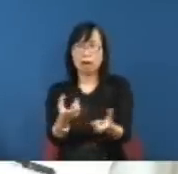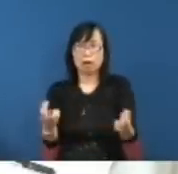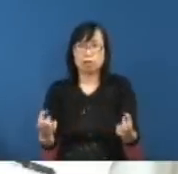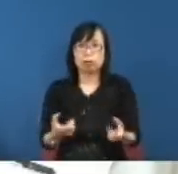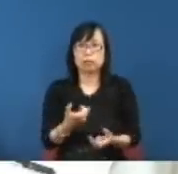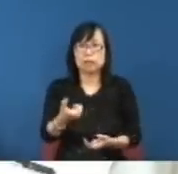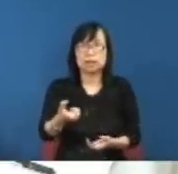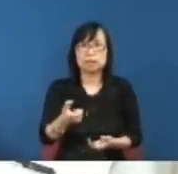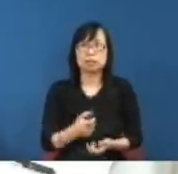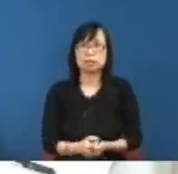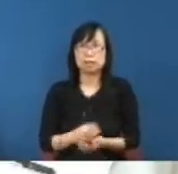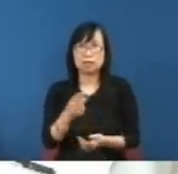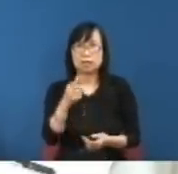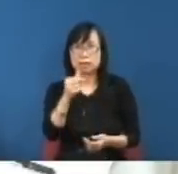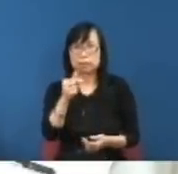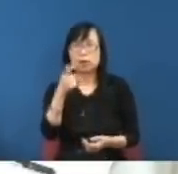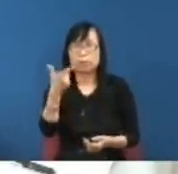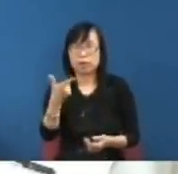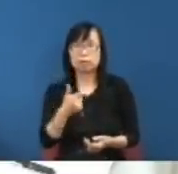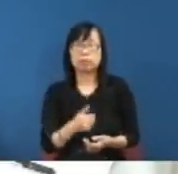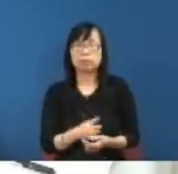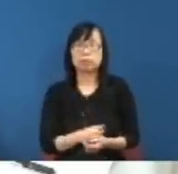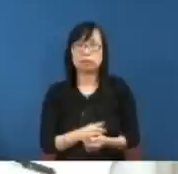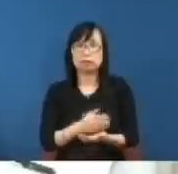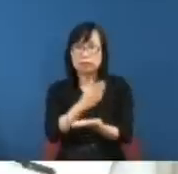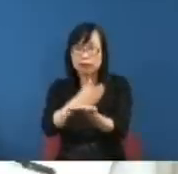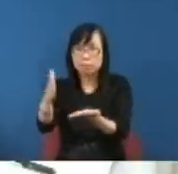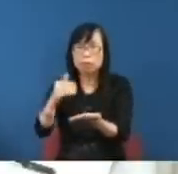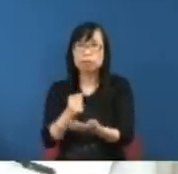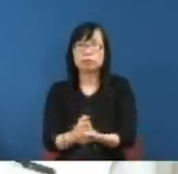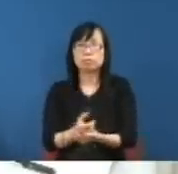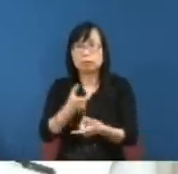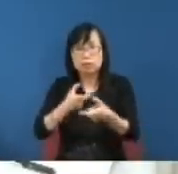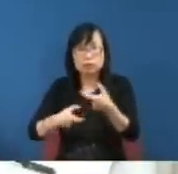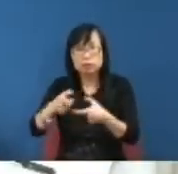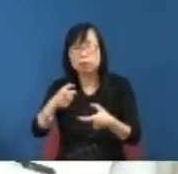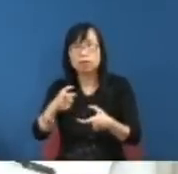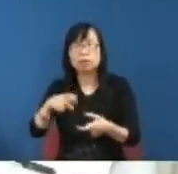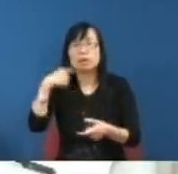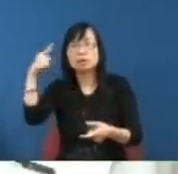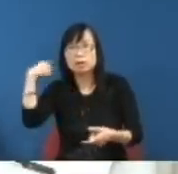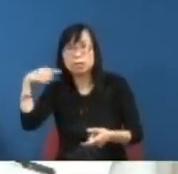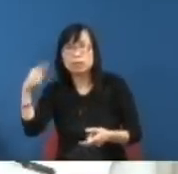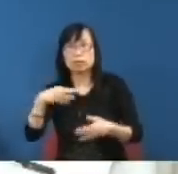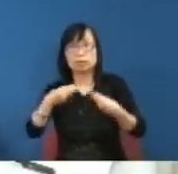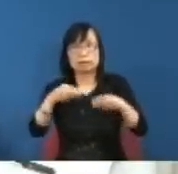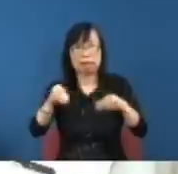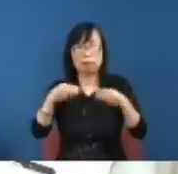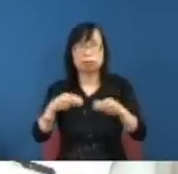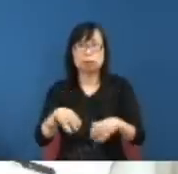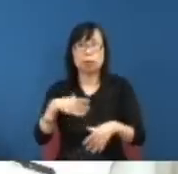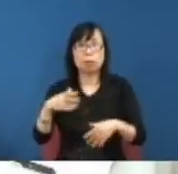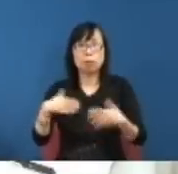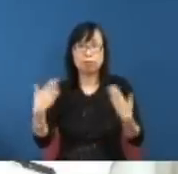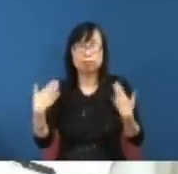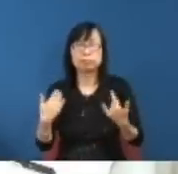歐洲六個、十個、八個。大部分玩財技都是由美國人去教佢玩嘅，即係